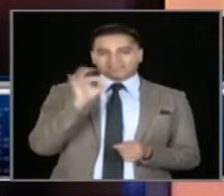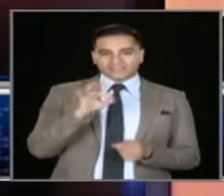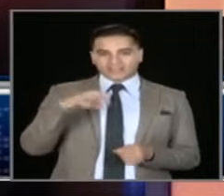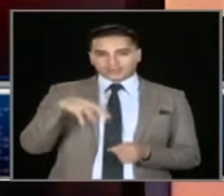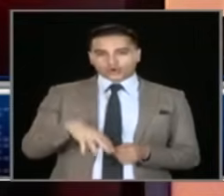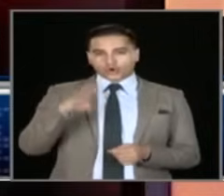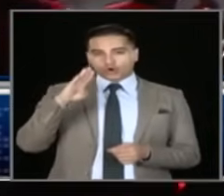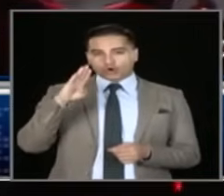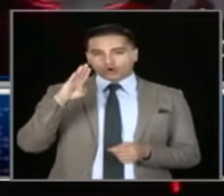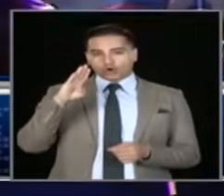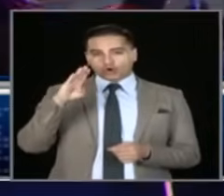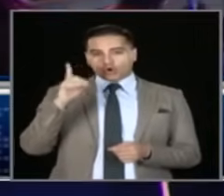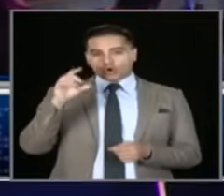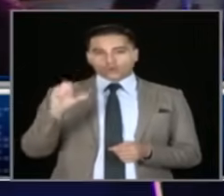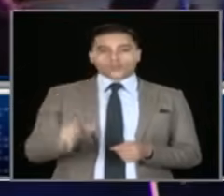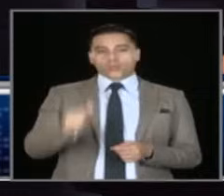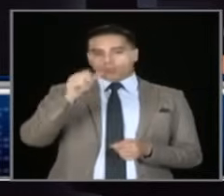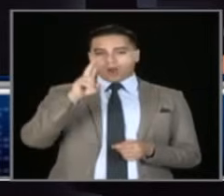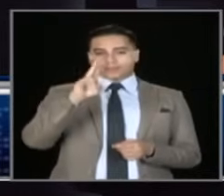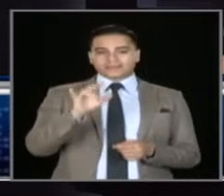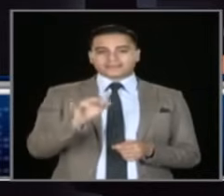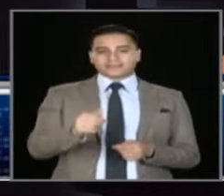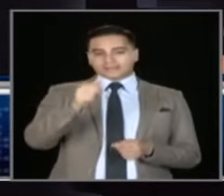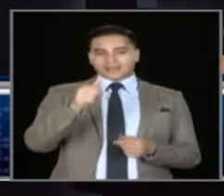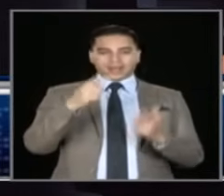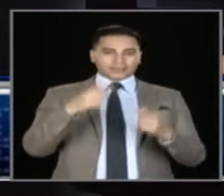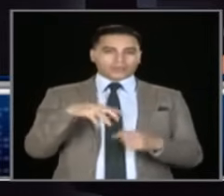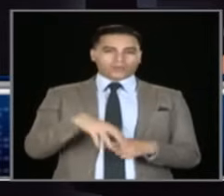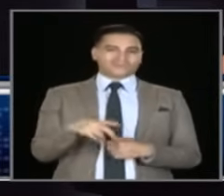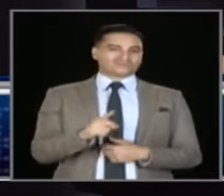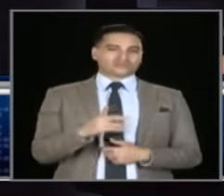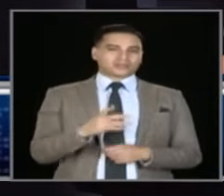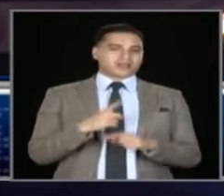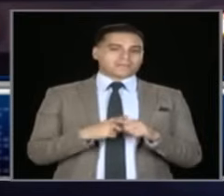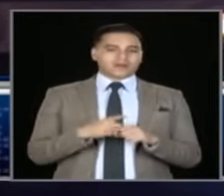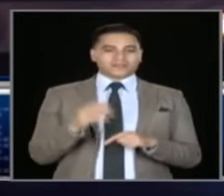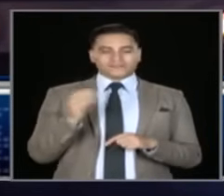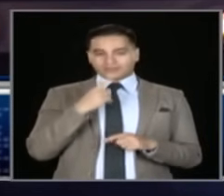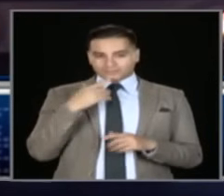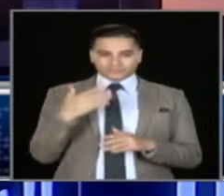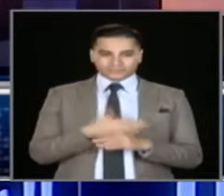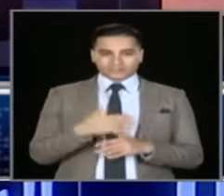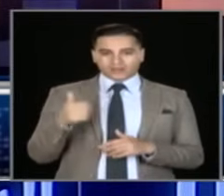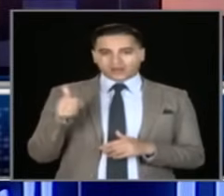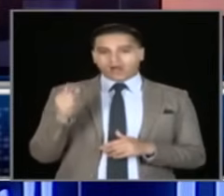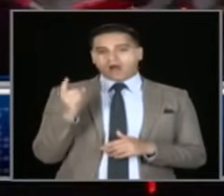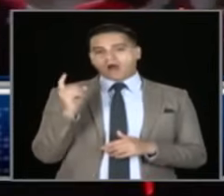خاطئه. 20 نقطه. جهاد. ارمينيا. ارمينيا اجابه خاطئه.